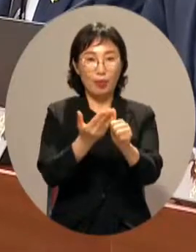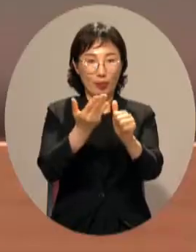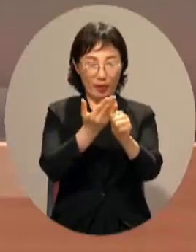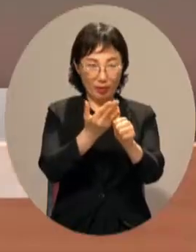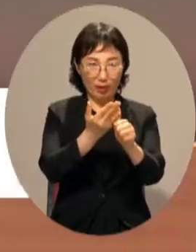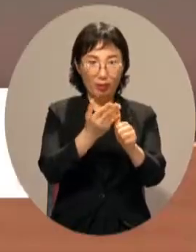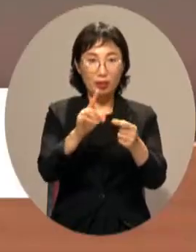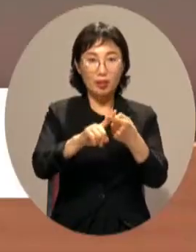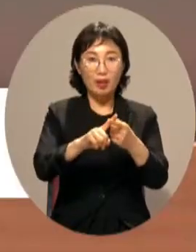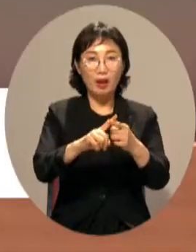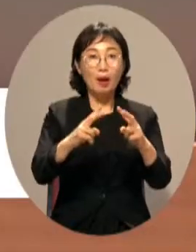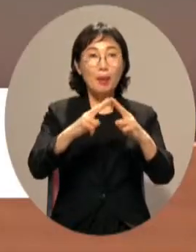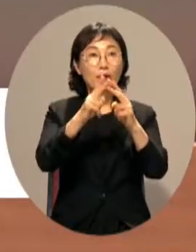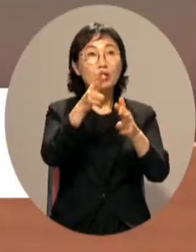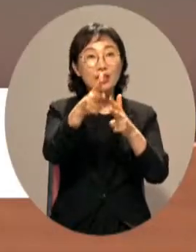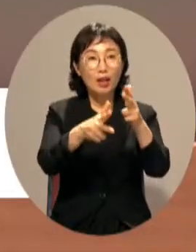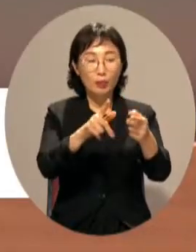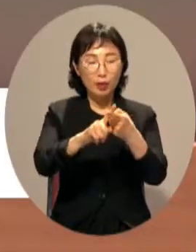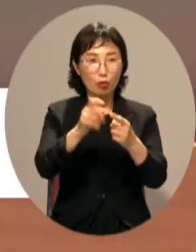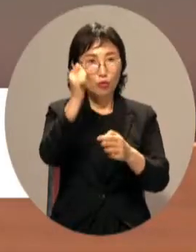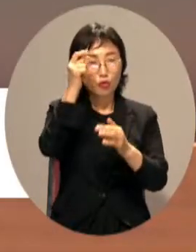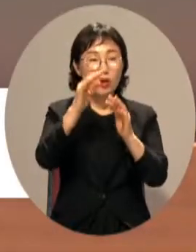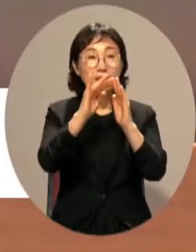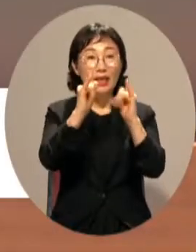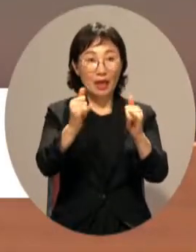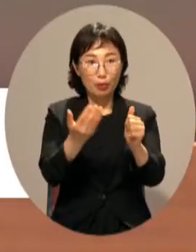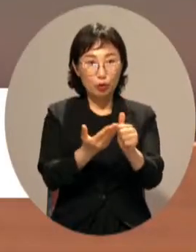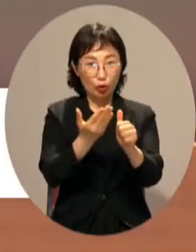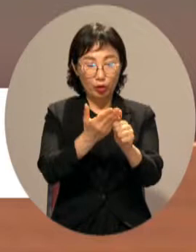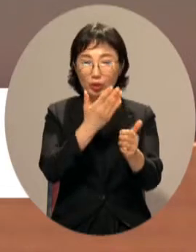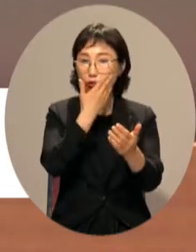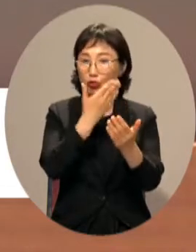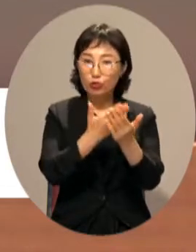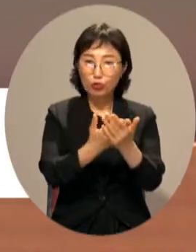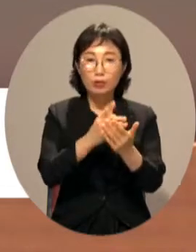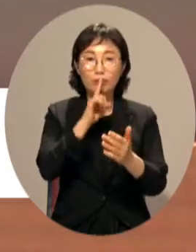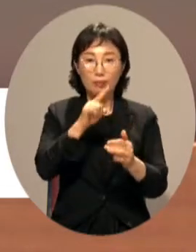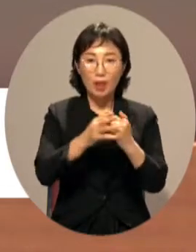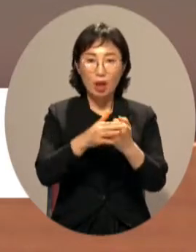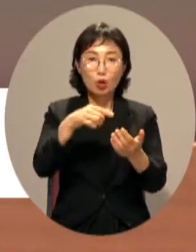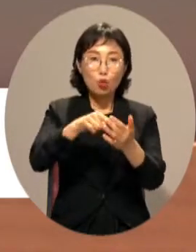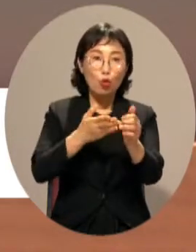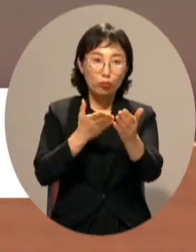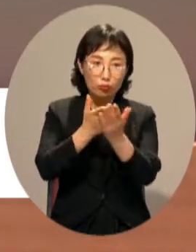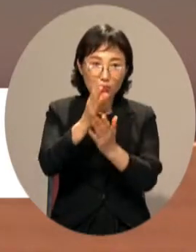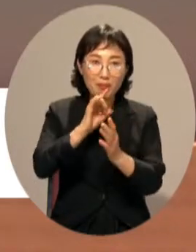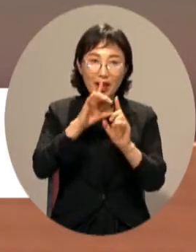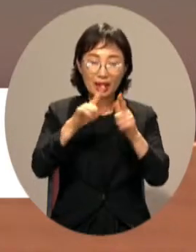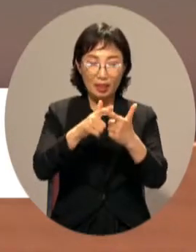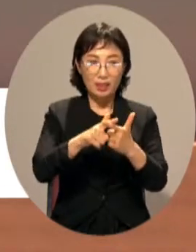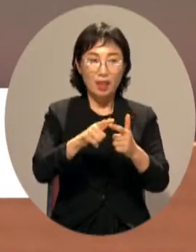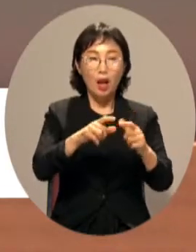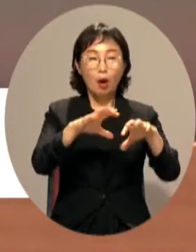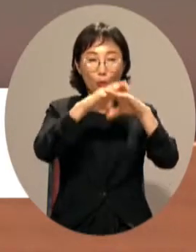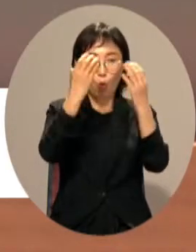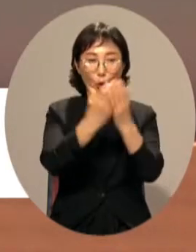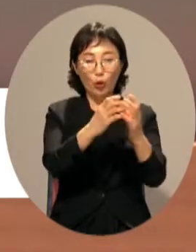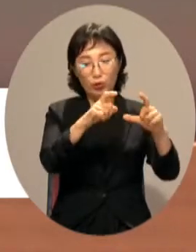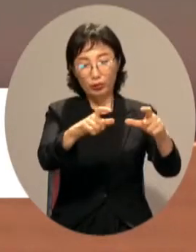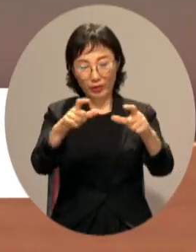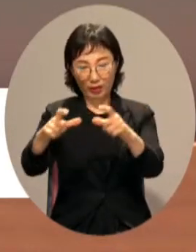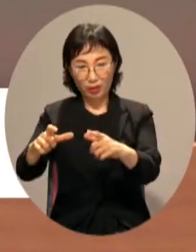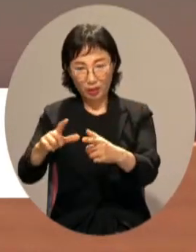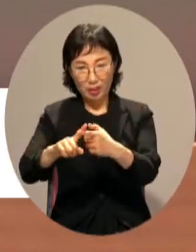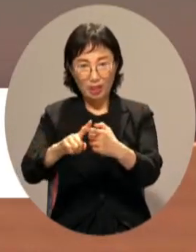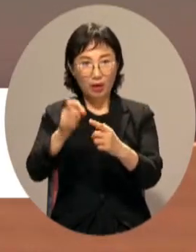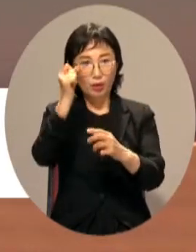산업은 우수한 인재를 키워내는 것이 핵심입니다. 교육부뿐만이 아니고 전 부처가 이